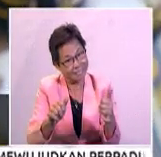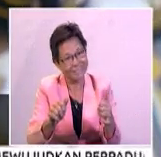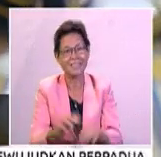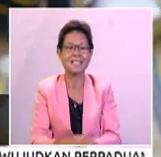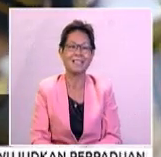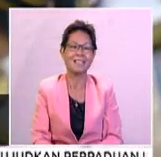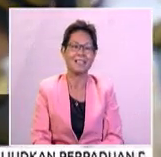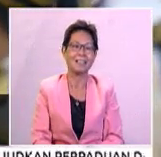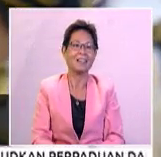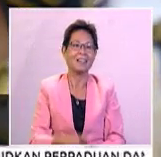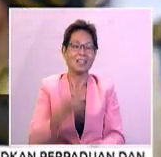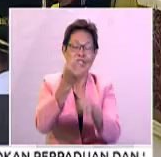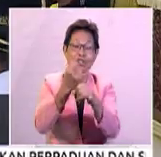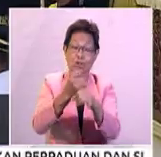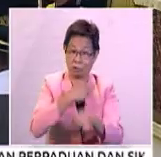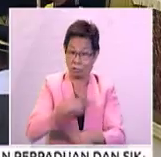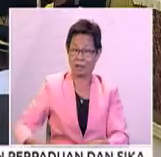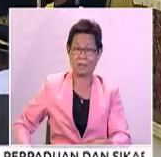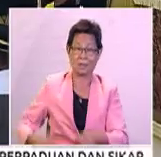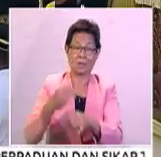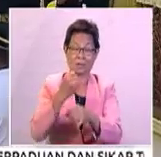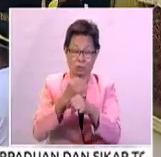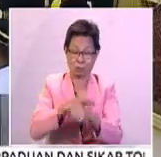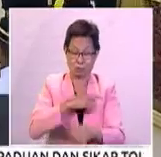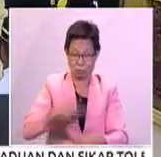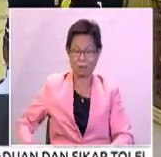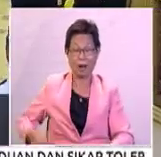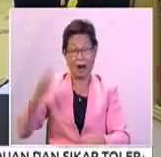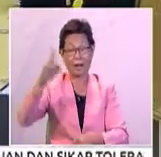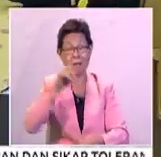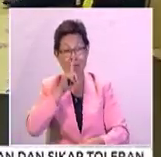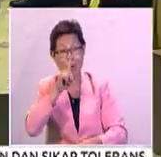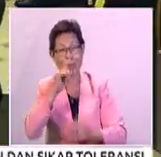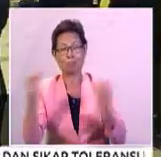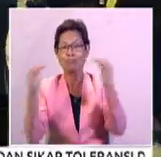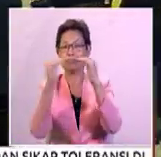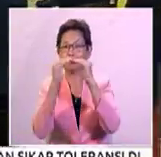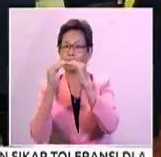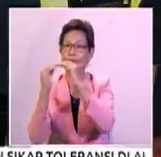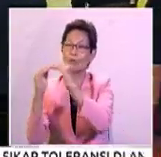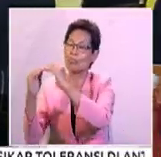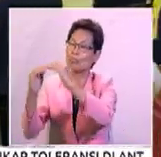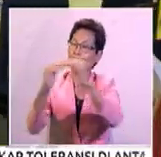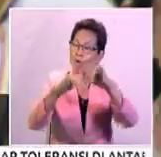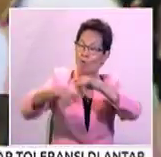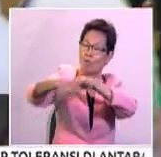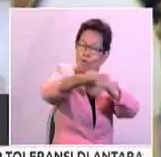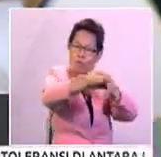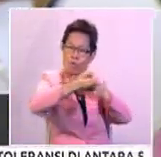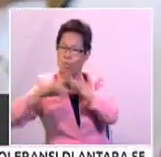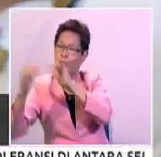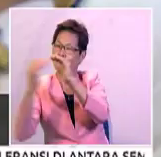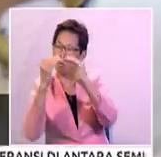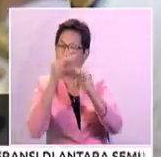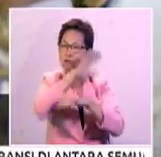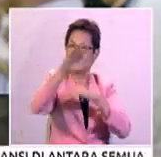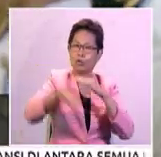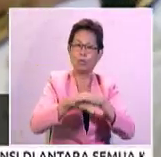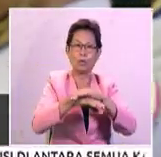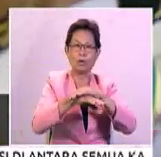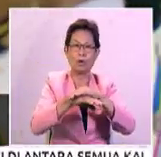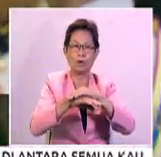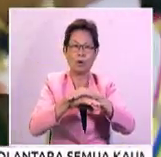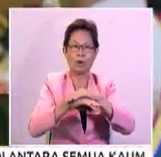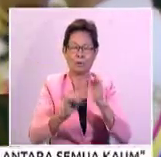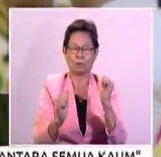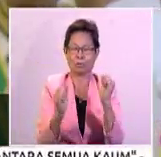Ya, institusi raja-raja sebenarnya akan memastikan kestabilan dalam kesemua struktur sistem yang wujud